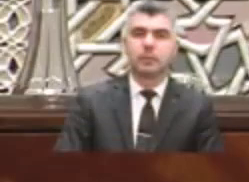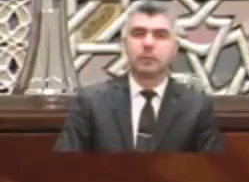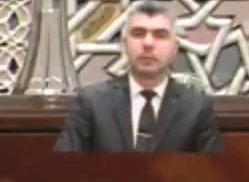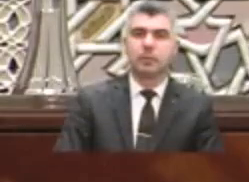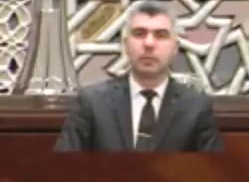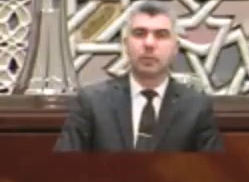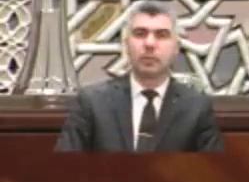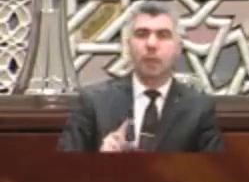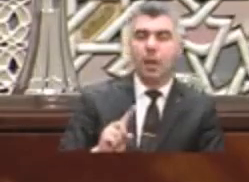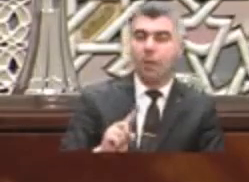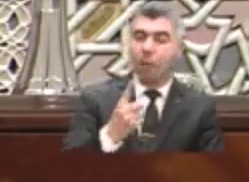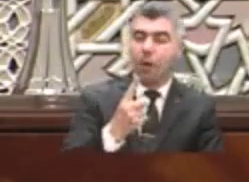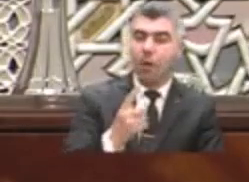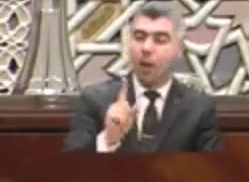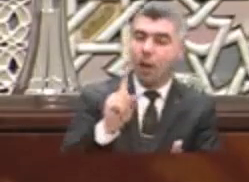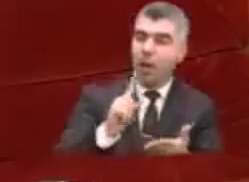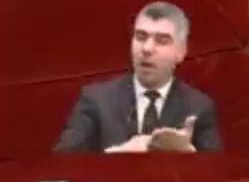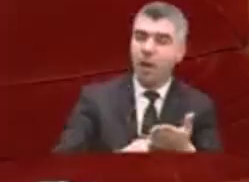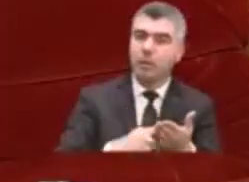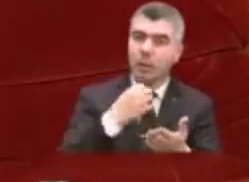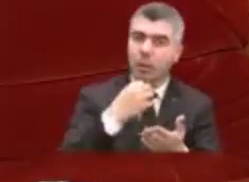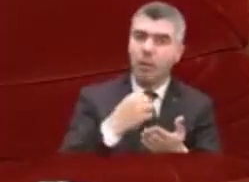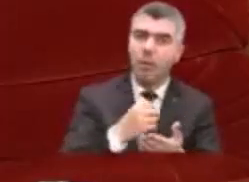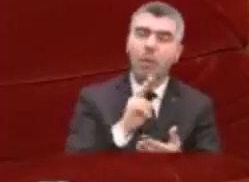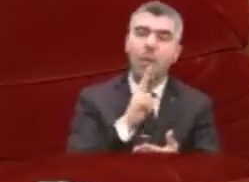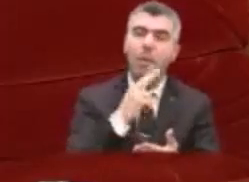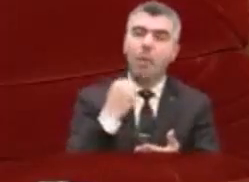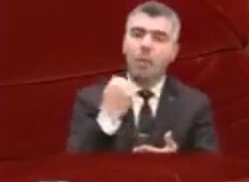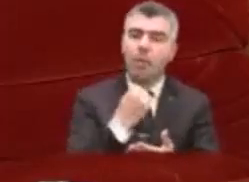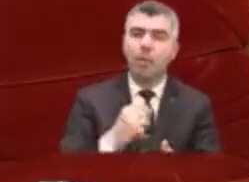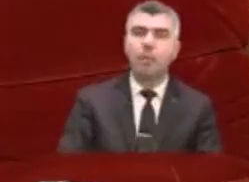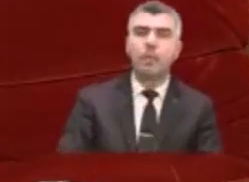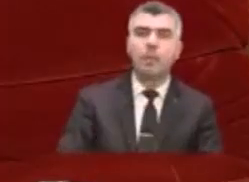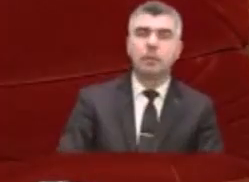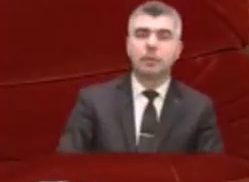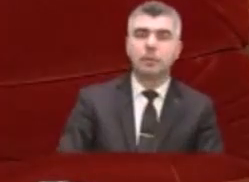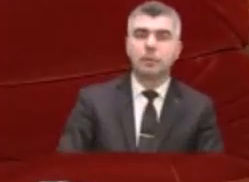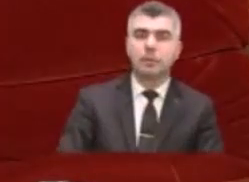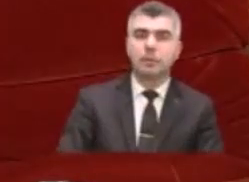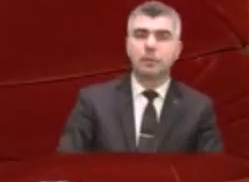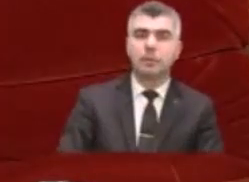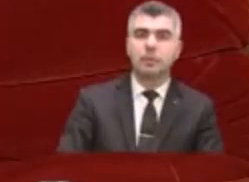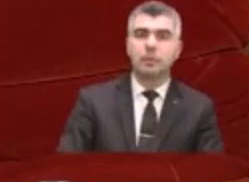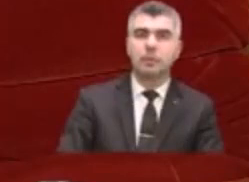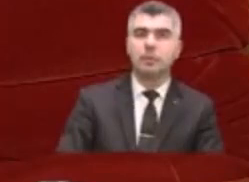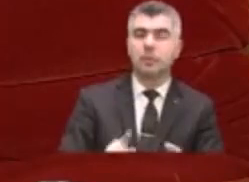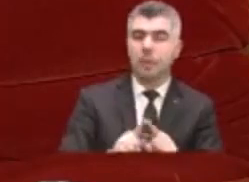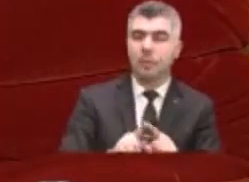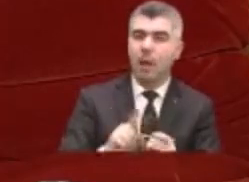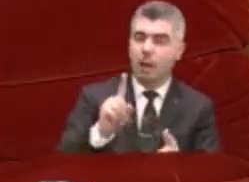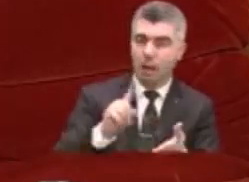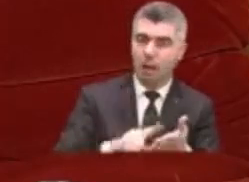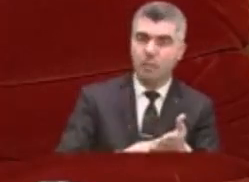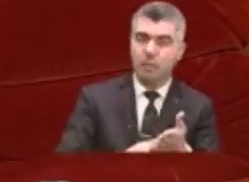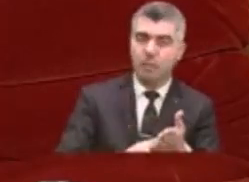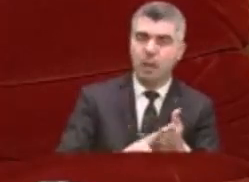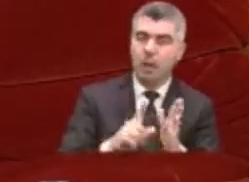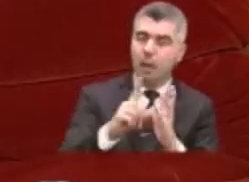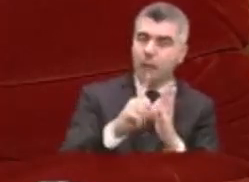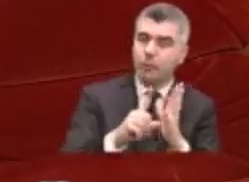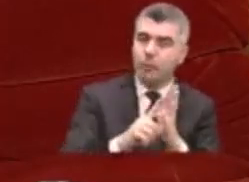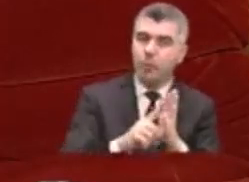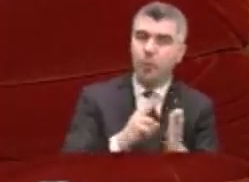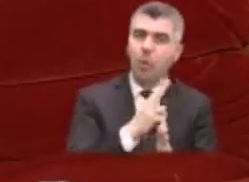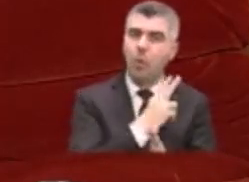اولا اللي بغيت ناكد هو بان الحكومه راه تتحرص في نفس الوقت على حقوق الاساسيده، وفي